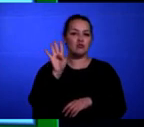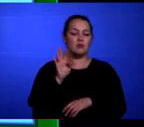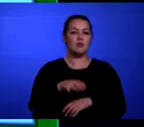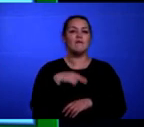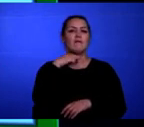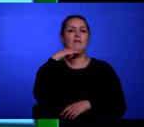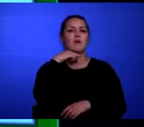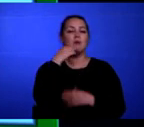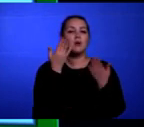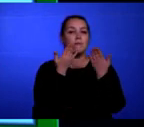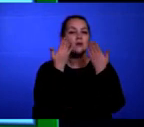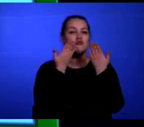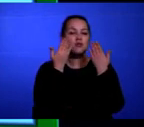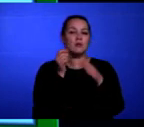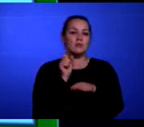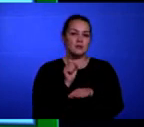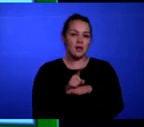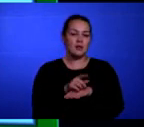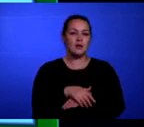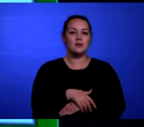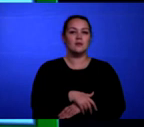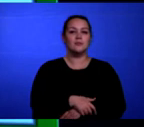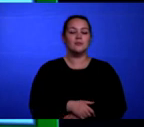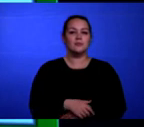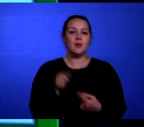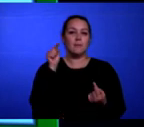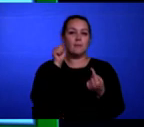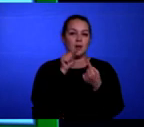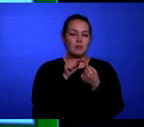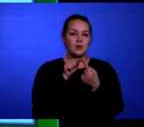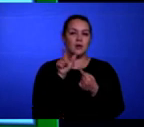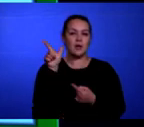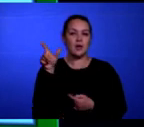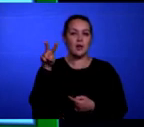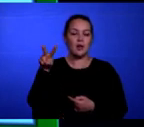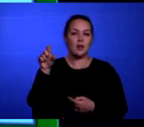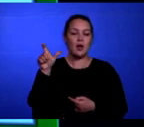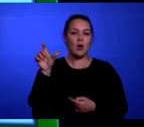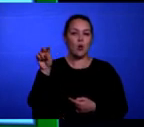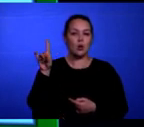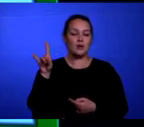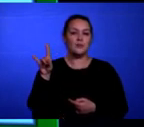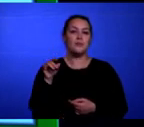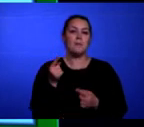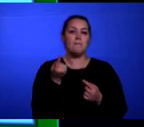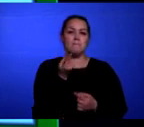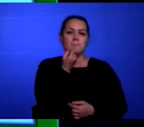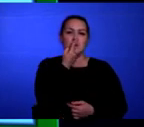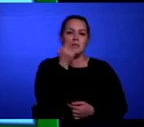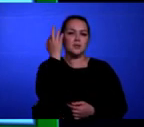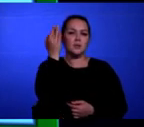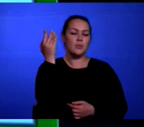внимательно прочитаем задания подберите к данным глаголом близкие по смыслу глаголы